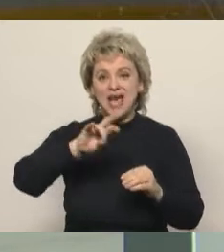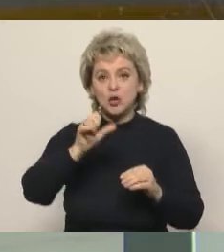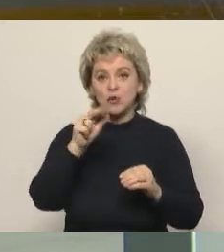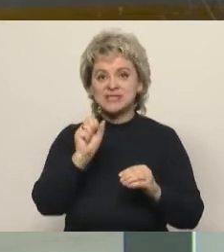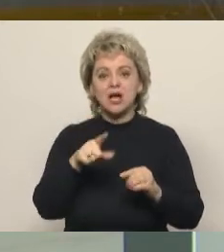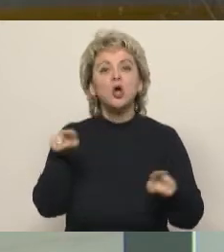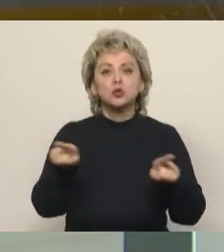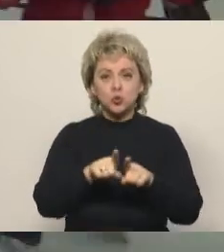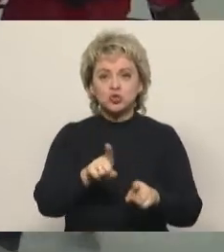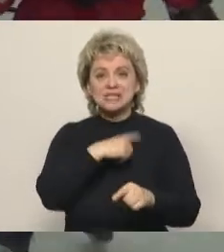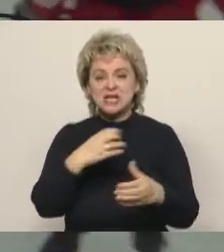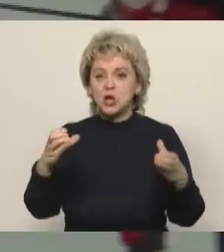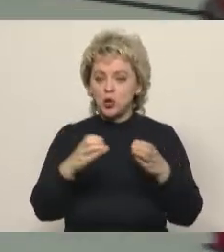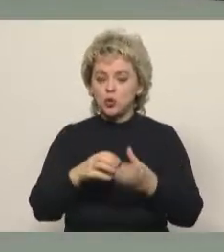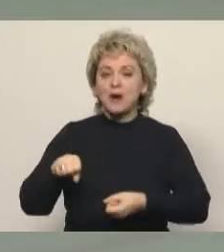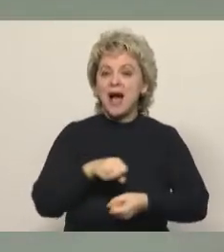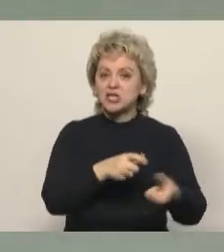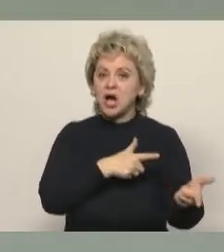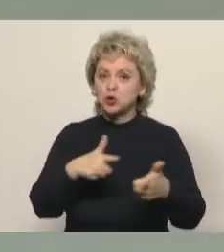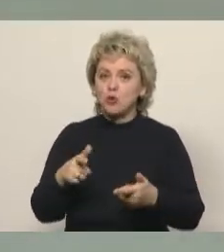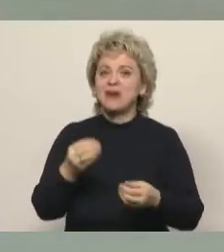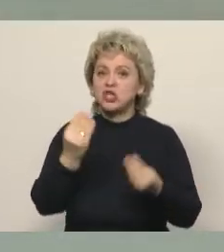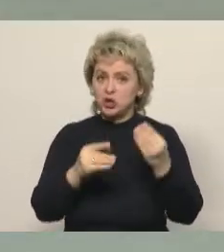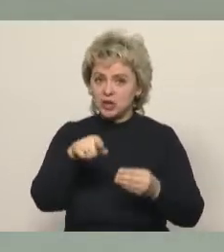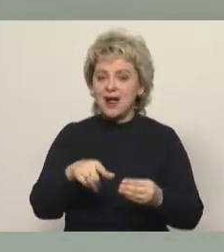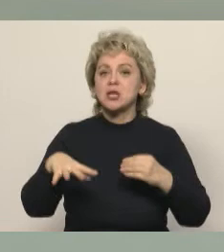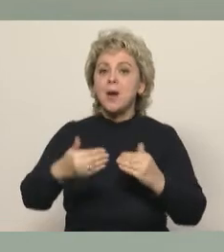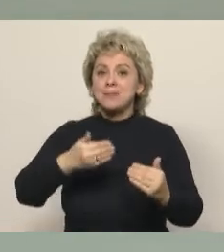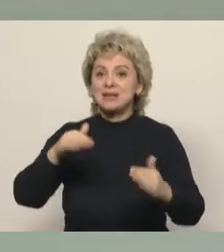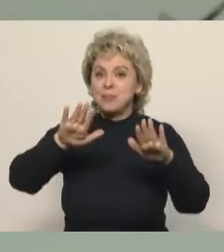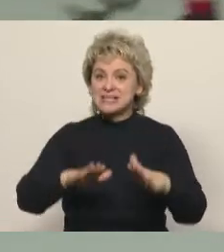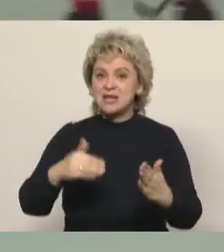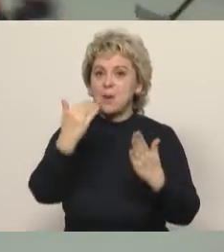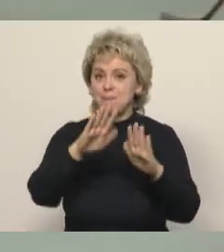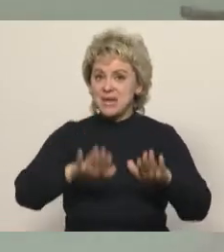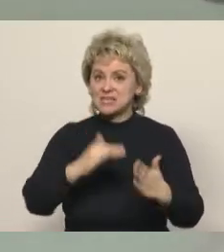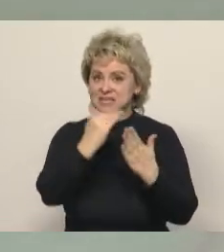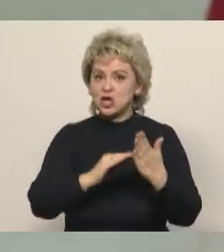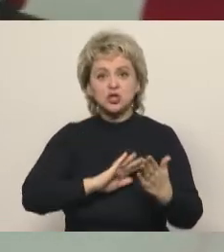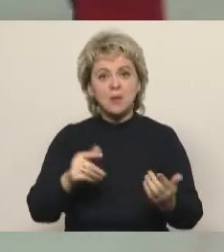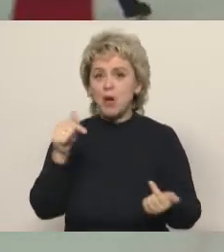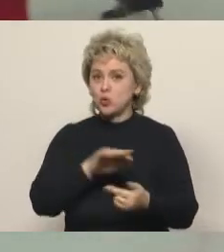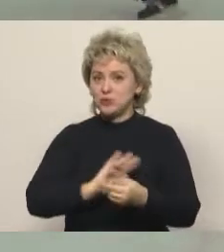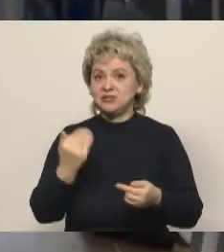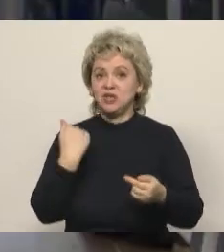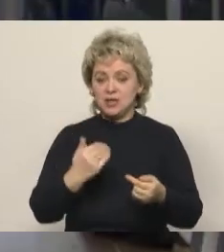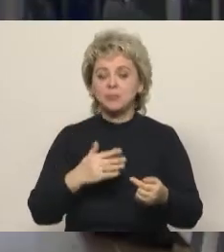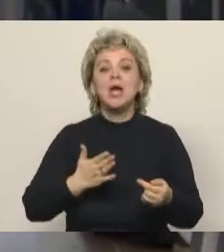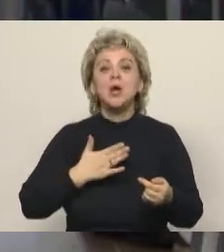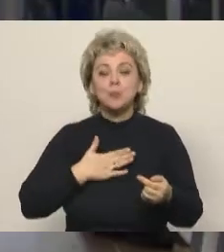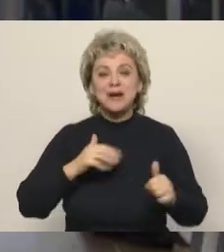Нельзя сбрасывать со счетов. Хоккеисты готовы бороться. Предпоследнее место в регулярке их явно не устраивает.